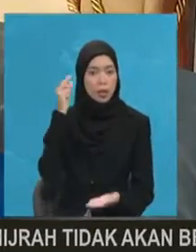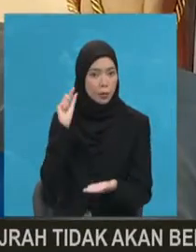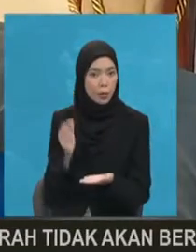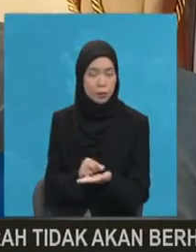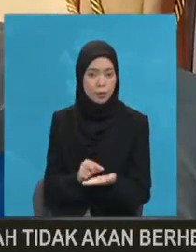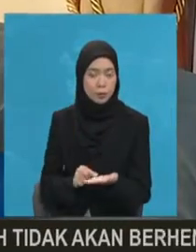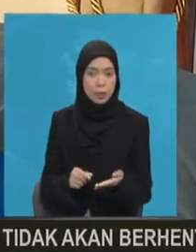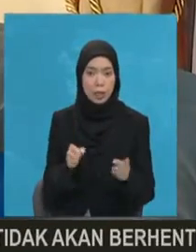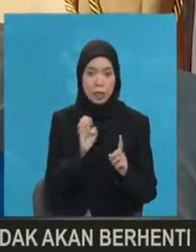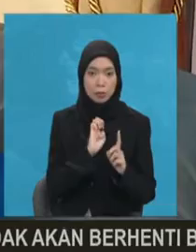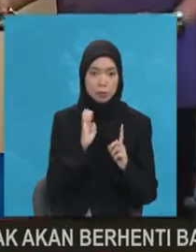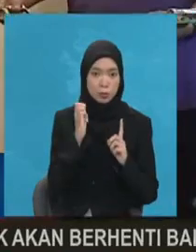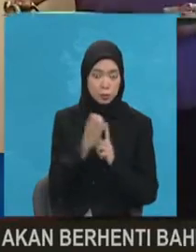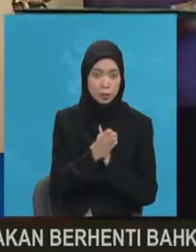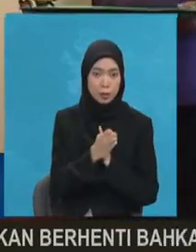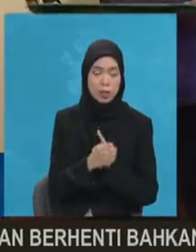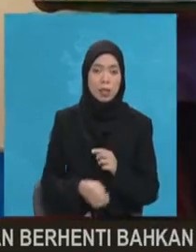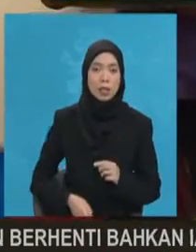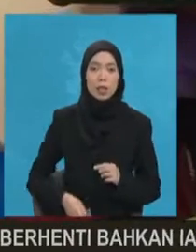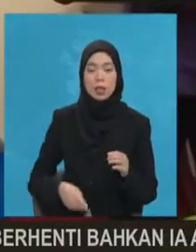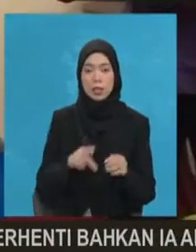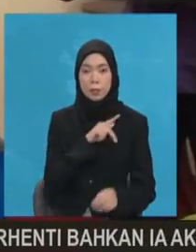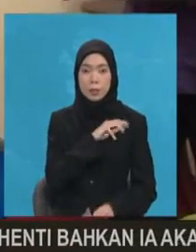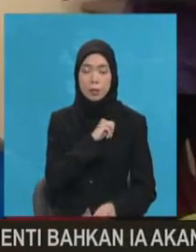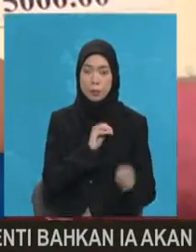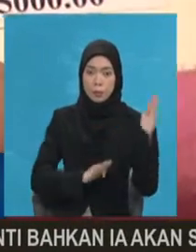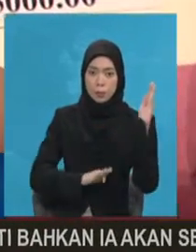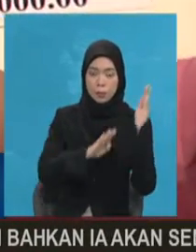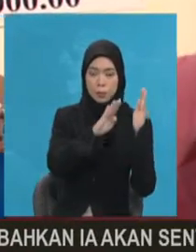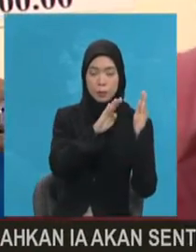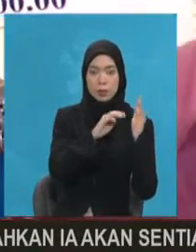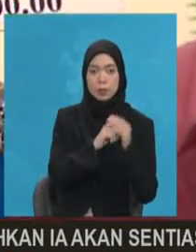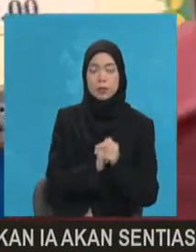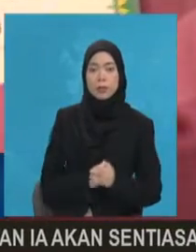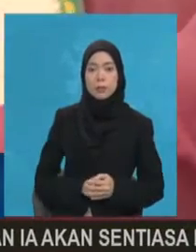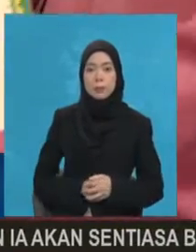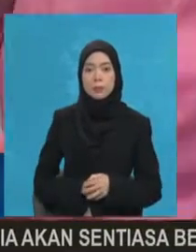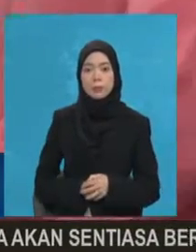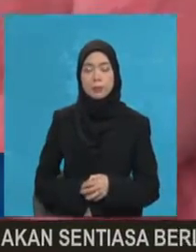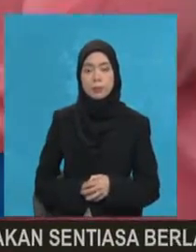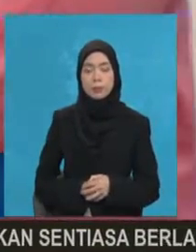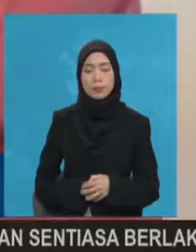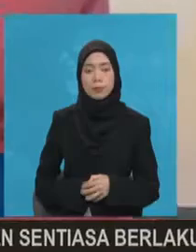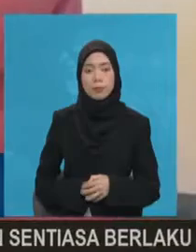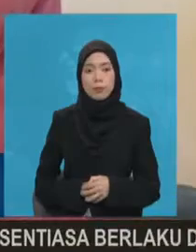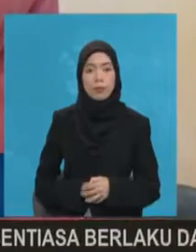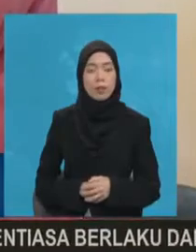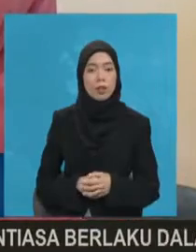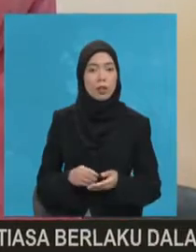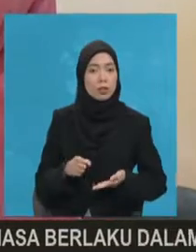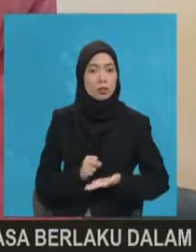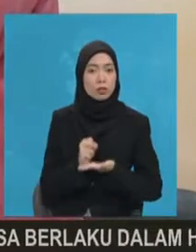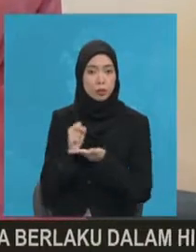dalam sekitar di Kementerian Pembangunan selaku pemangku pengarah urusan Yayasan juga menerima sumbangan